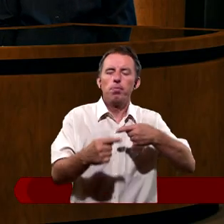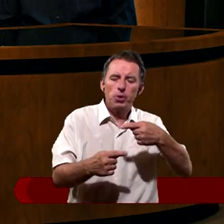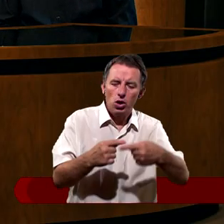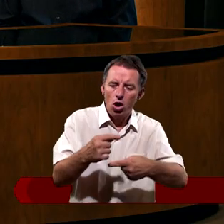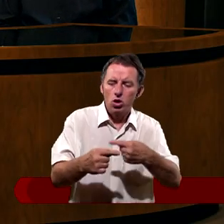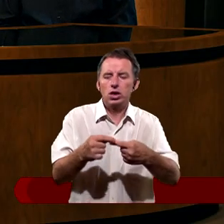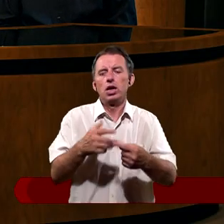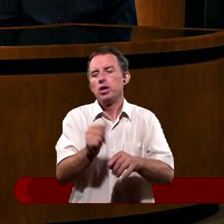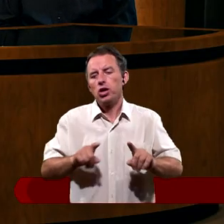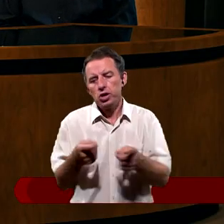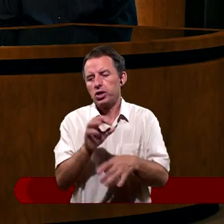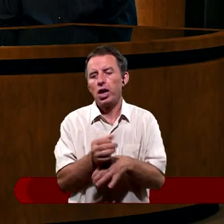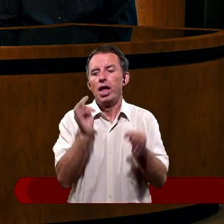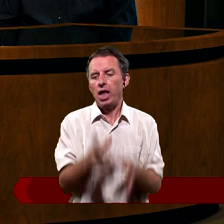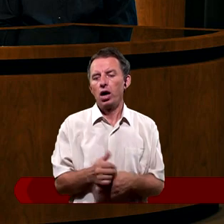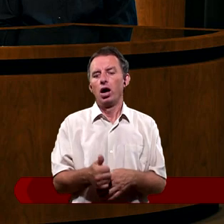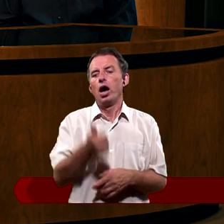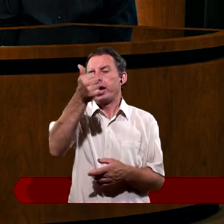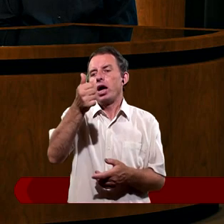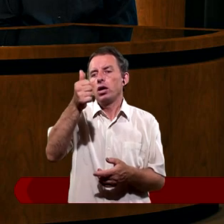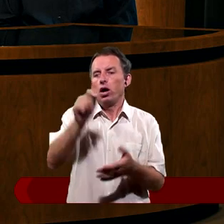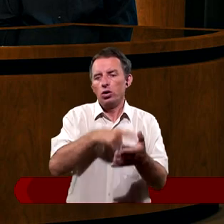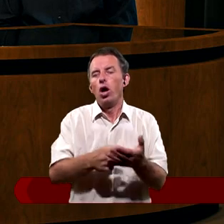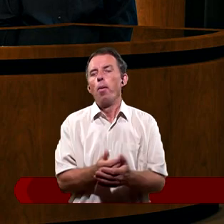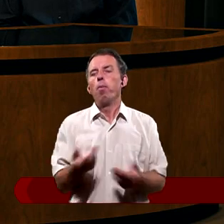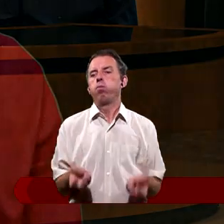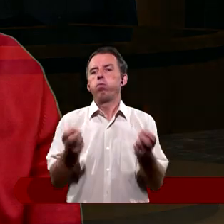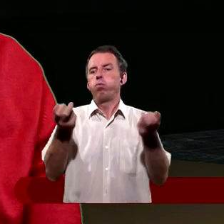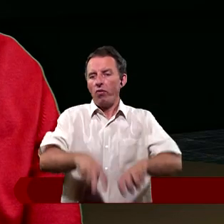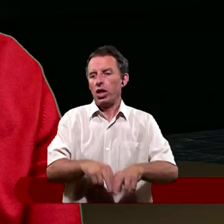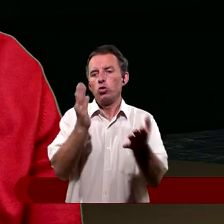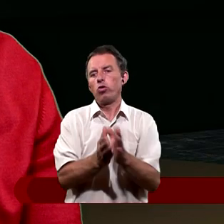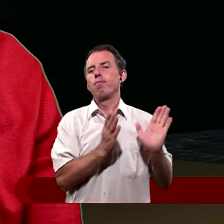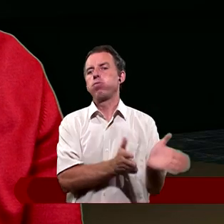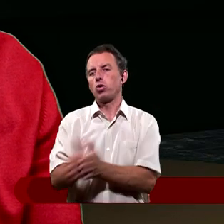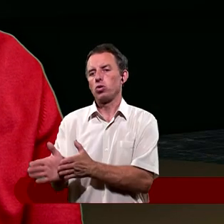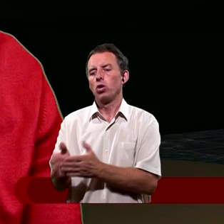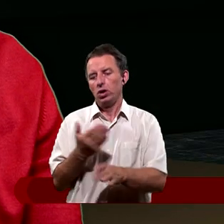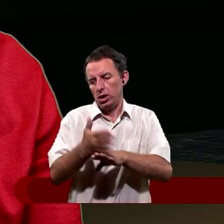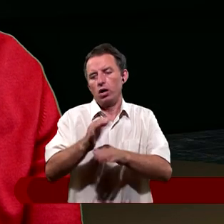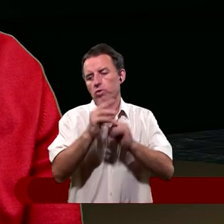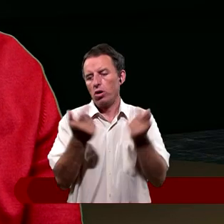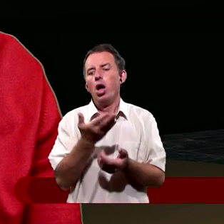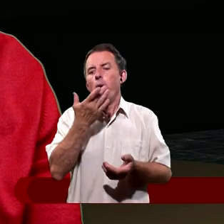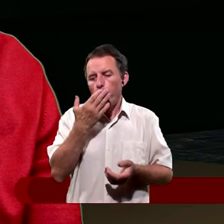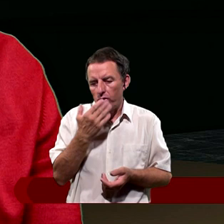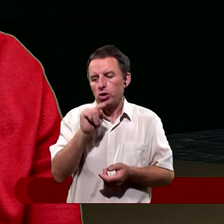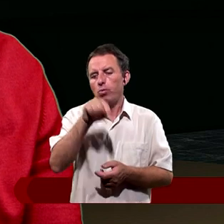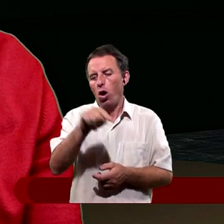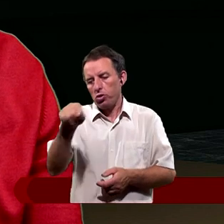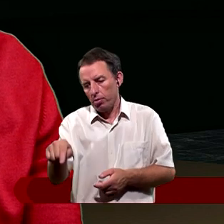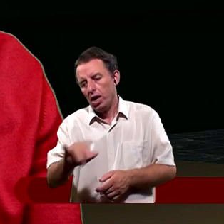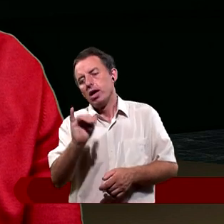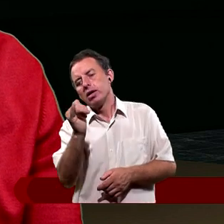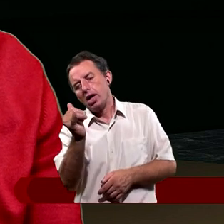proces. To nie dzieje się tak, że jeden raz się coś stanie i już jest w porządku. Dalej jest w porządku w naszym życiu. Mówiliśmy o tym,